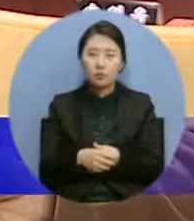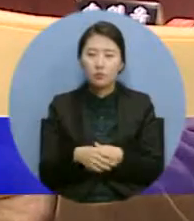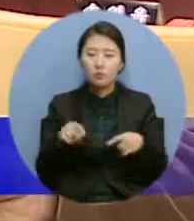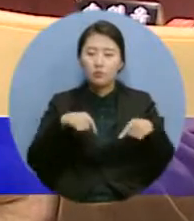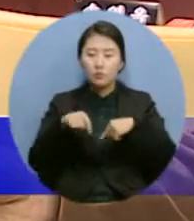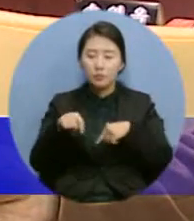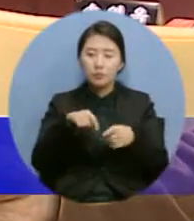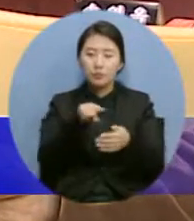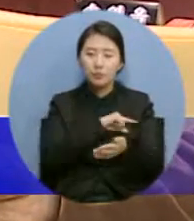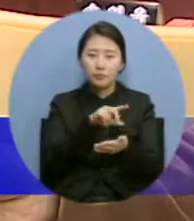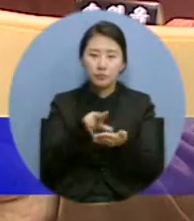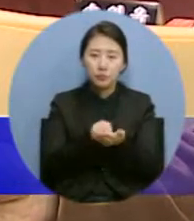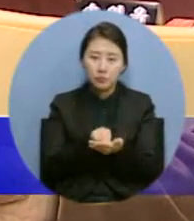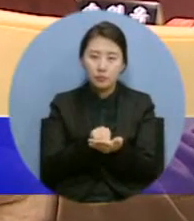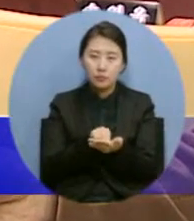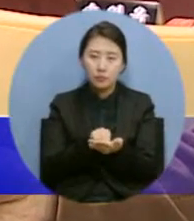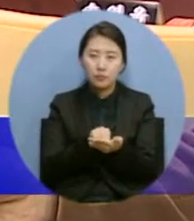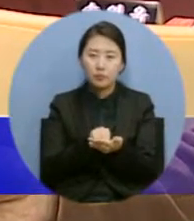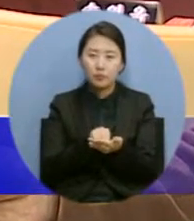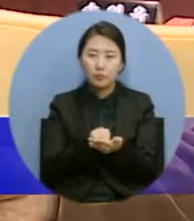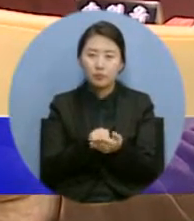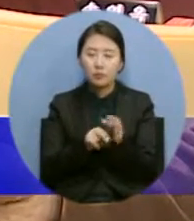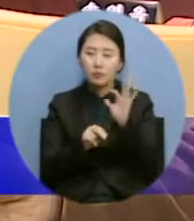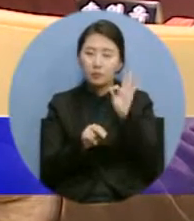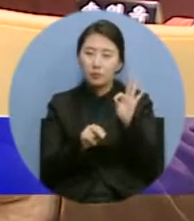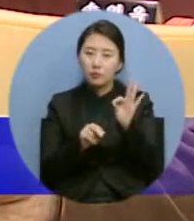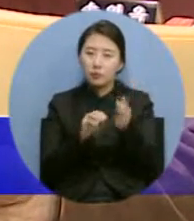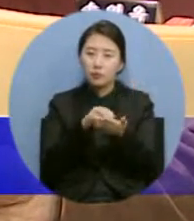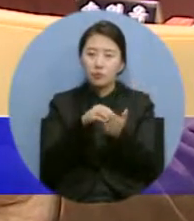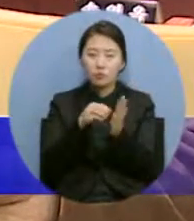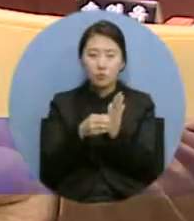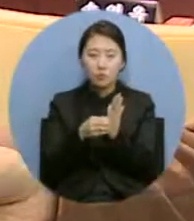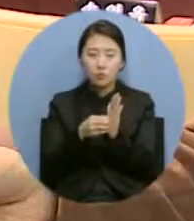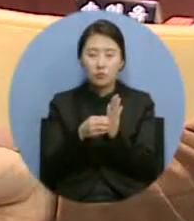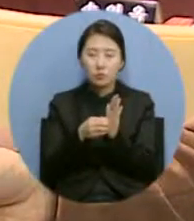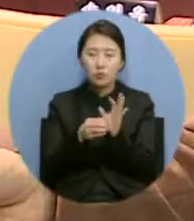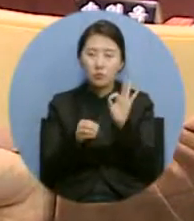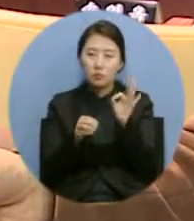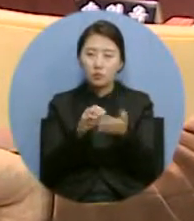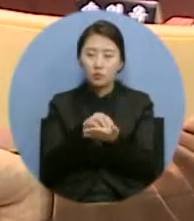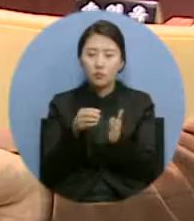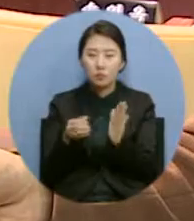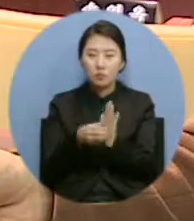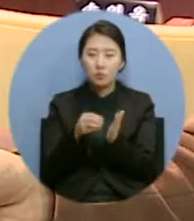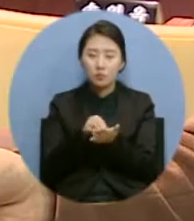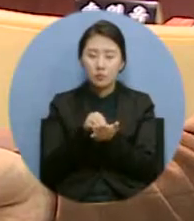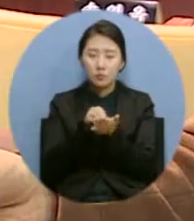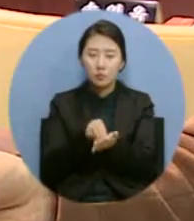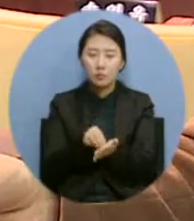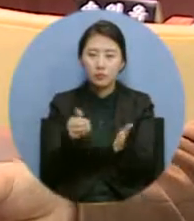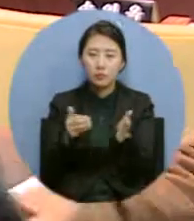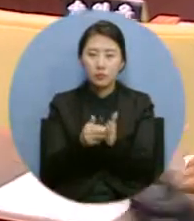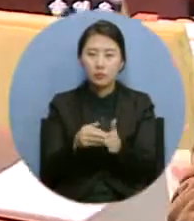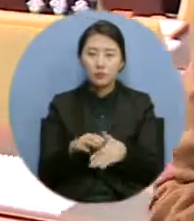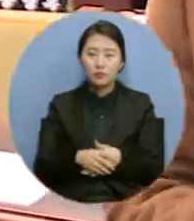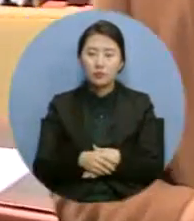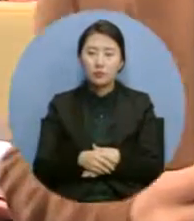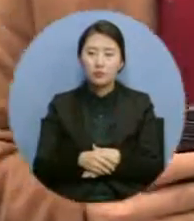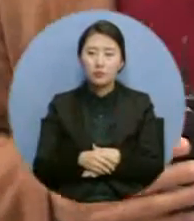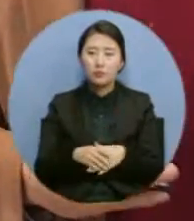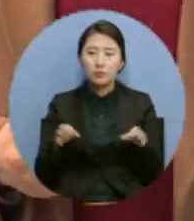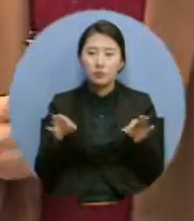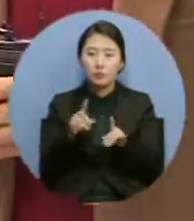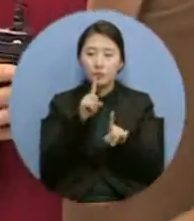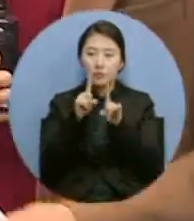정책 과제들을 한열몇개 정도, 좀 정확히 생각이 안 나네요. 예, 그 제안을 좀 했습니다. 네. 지금도